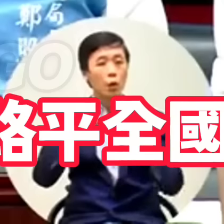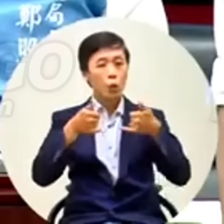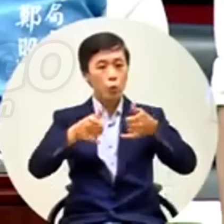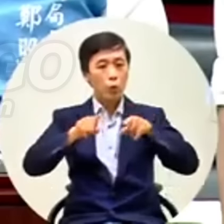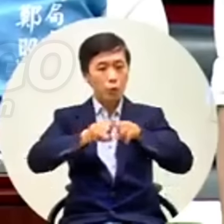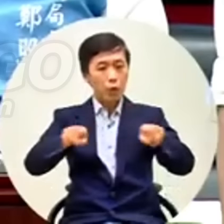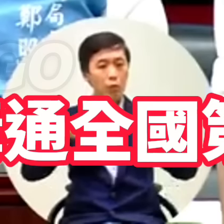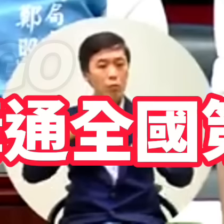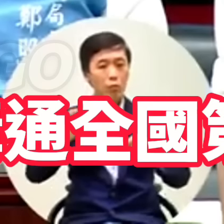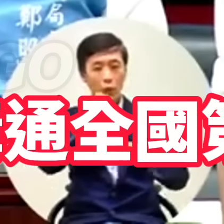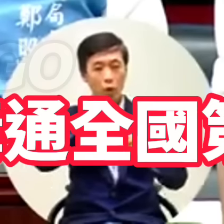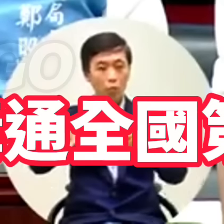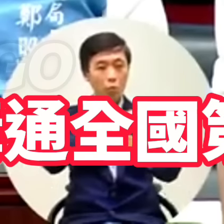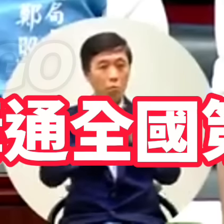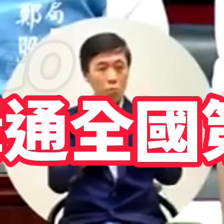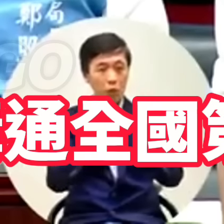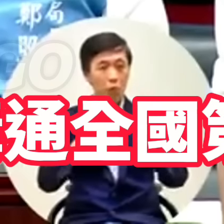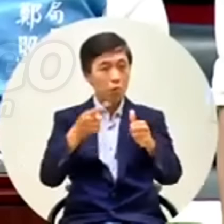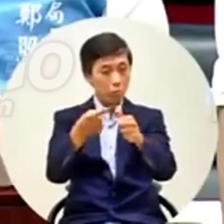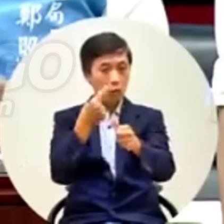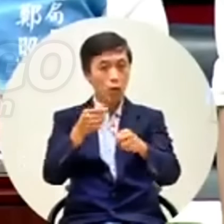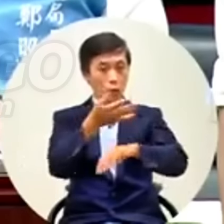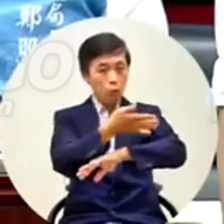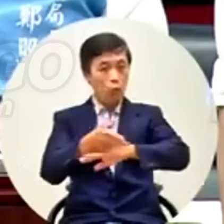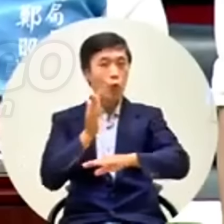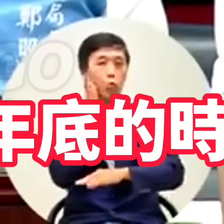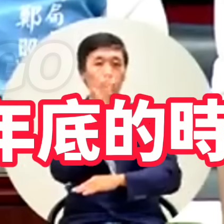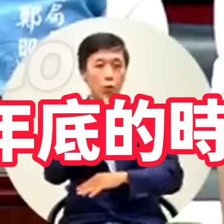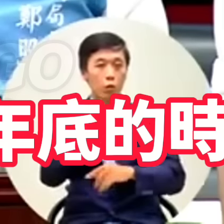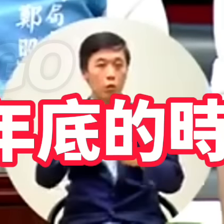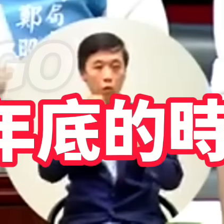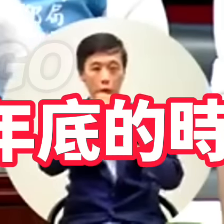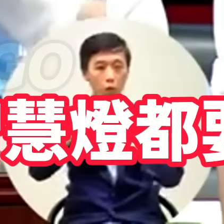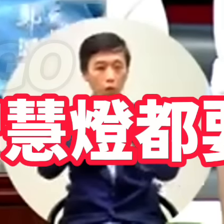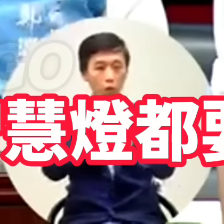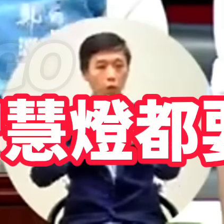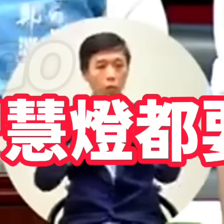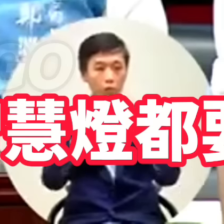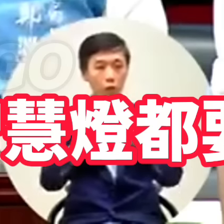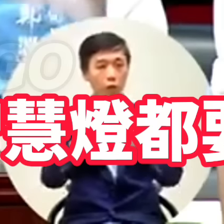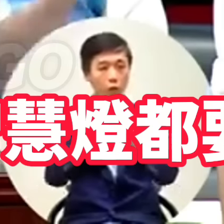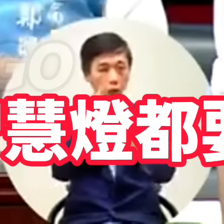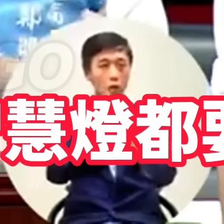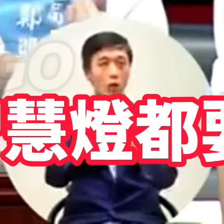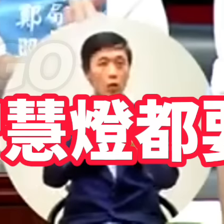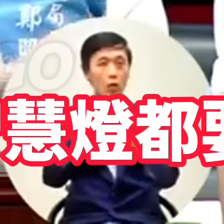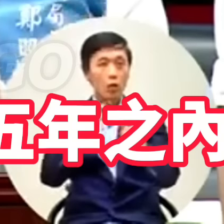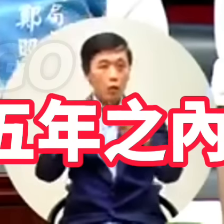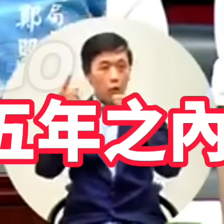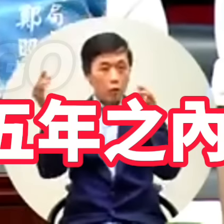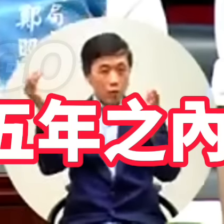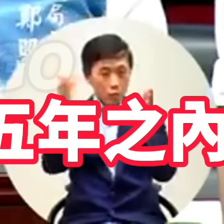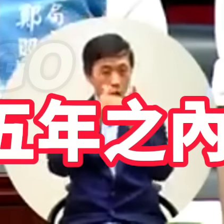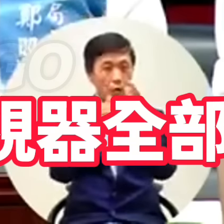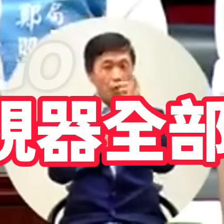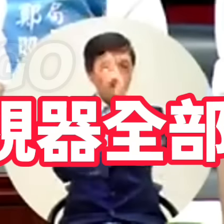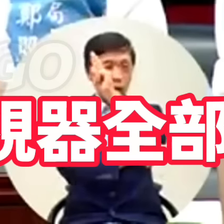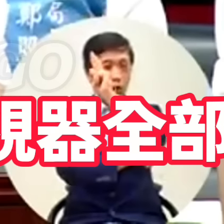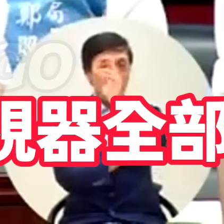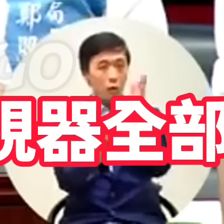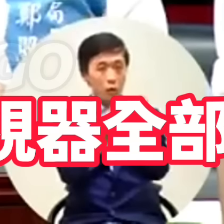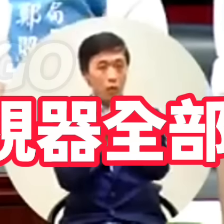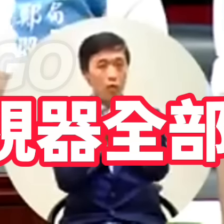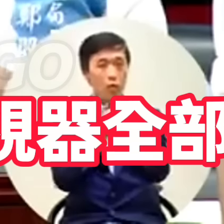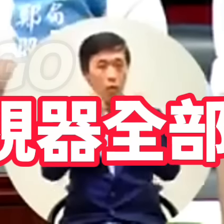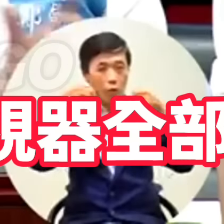一，水沟通全国第一，到年底的时候所有的智慧灯都要装起来，5年之内所有